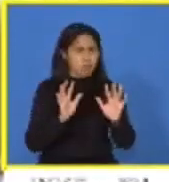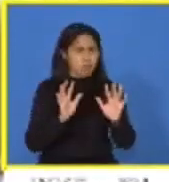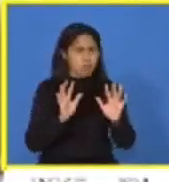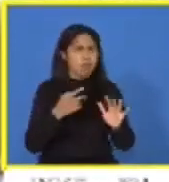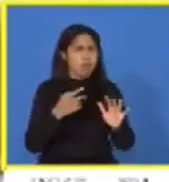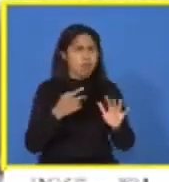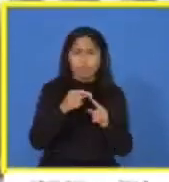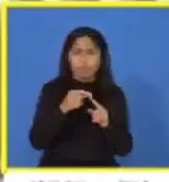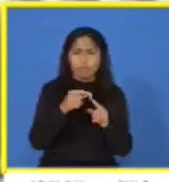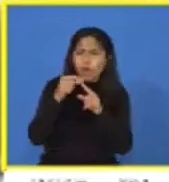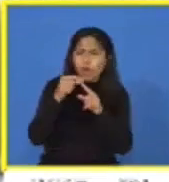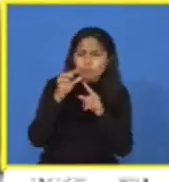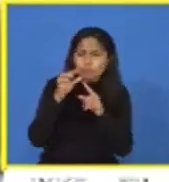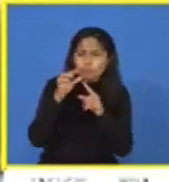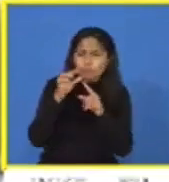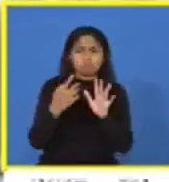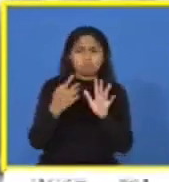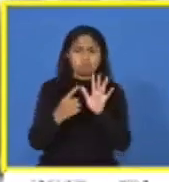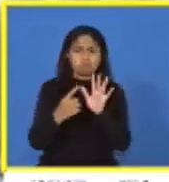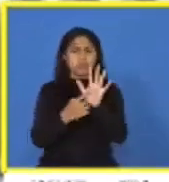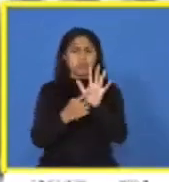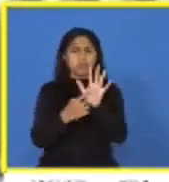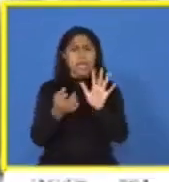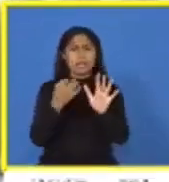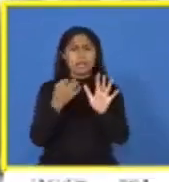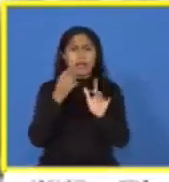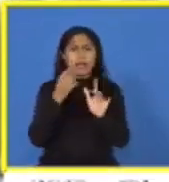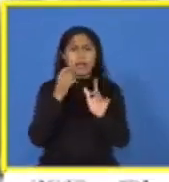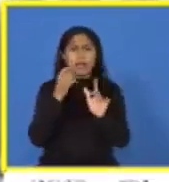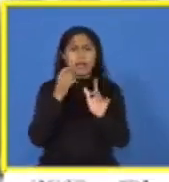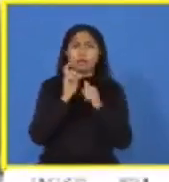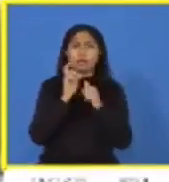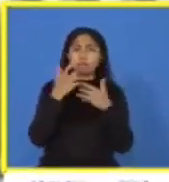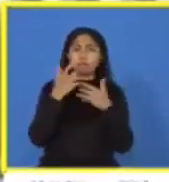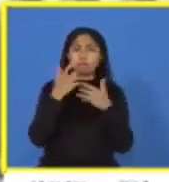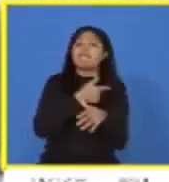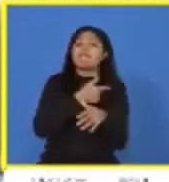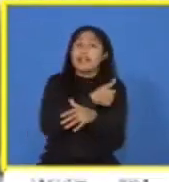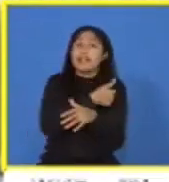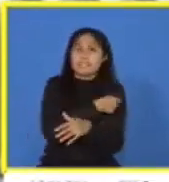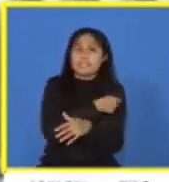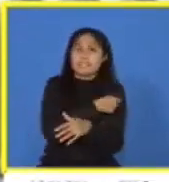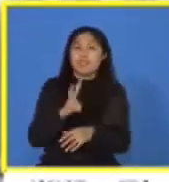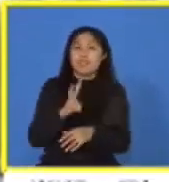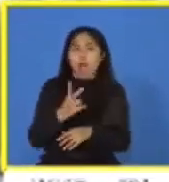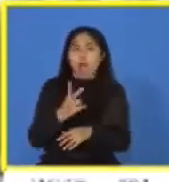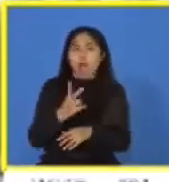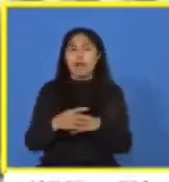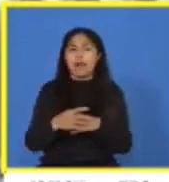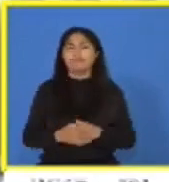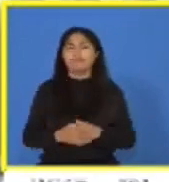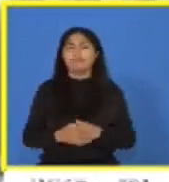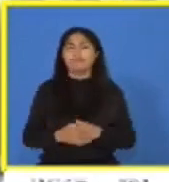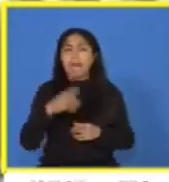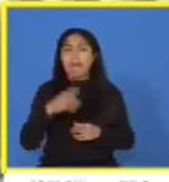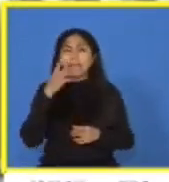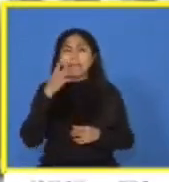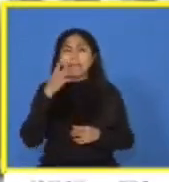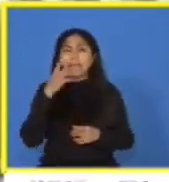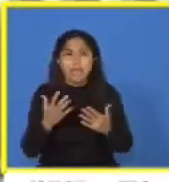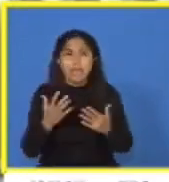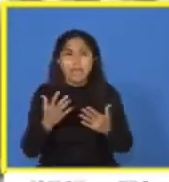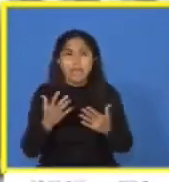temukan manakala dia akan melakukan vaksinasi kedua ternyata